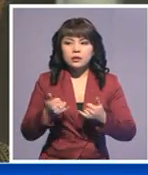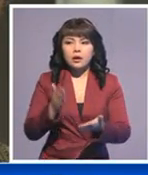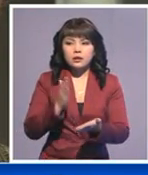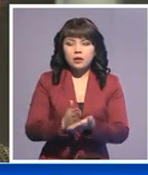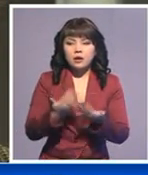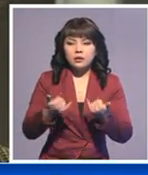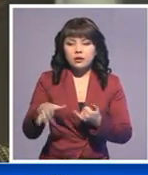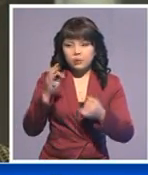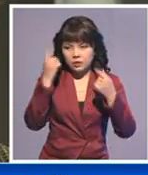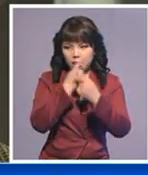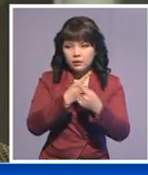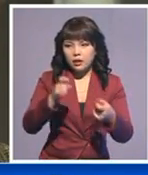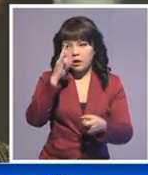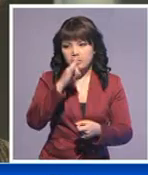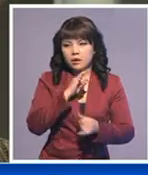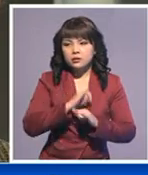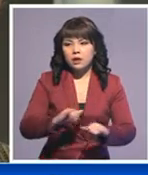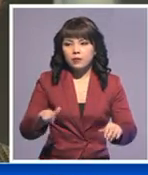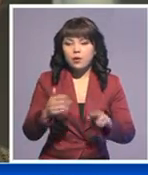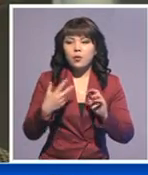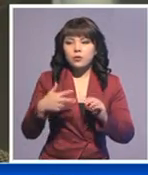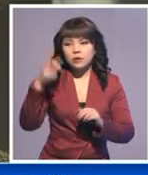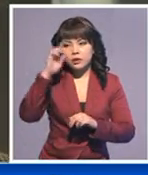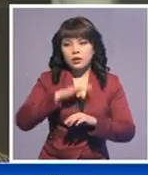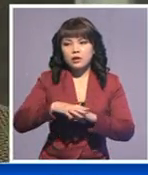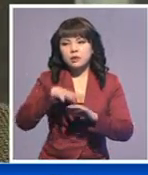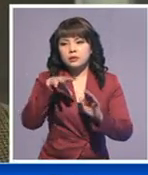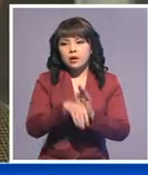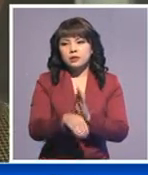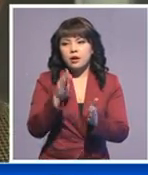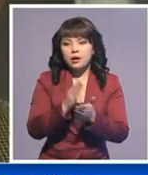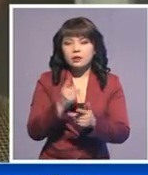айтқанда, жолдауда Қазақстанның дамыған 30 елдің қатарына қосылғысы